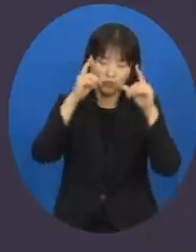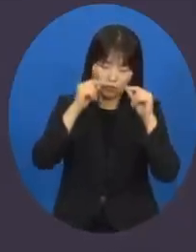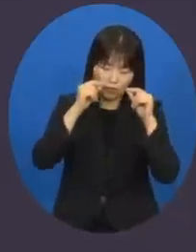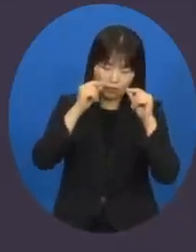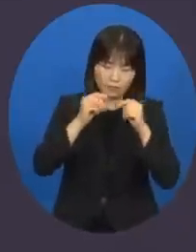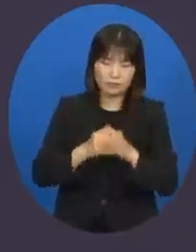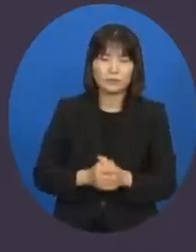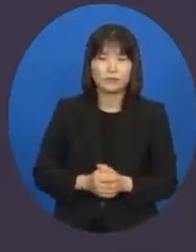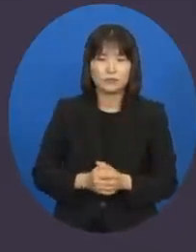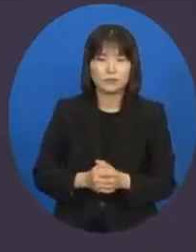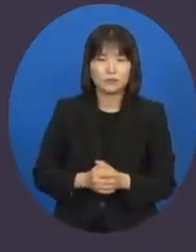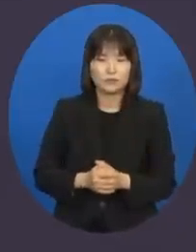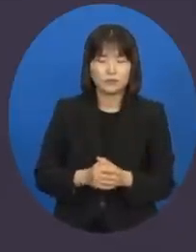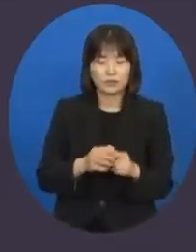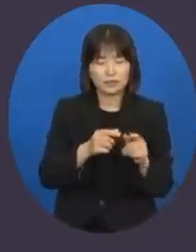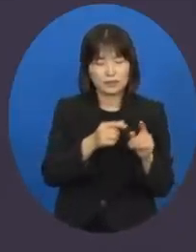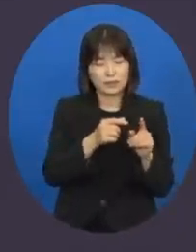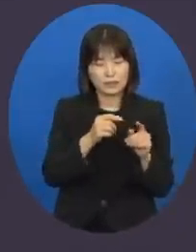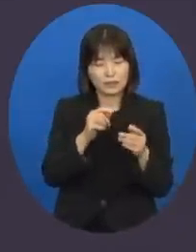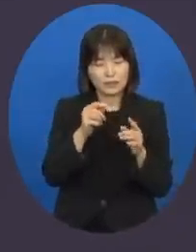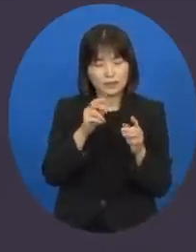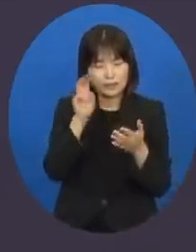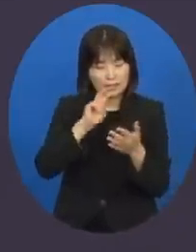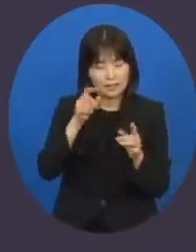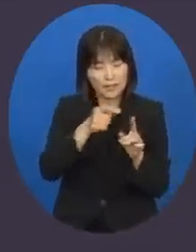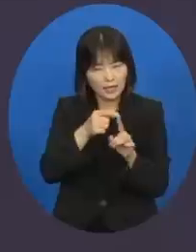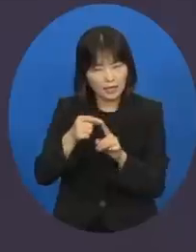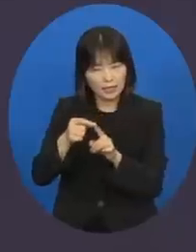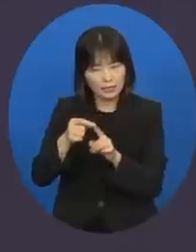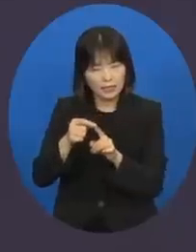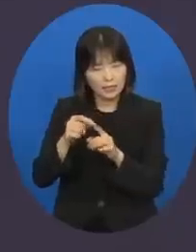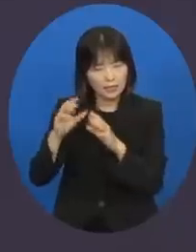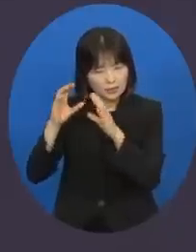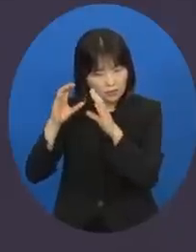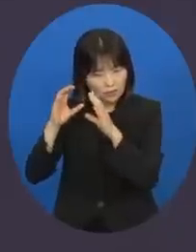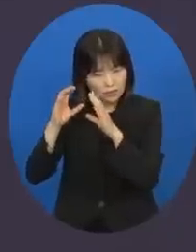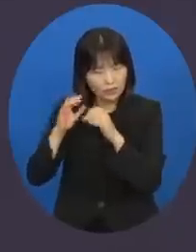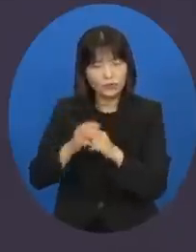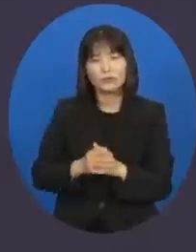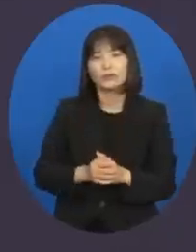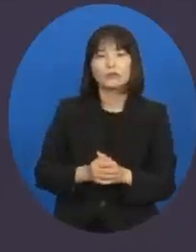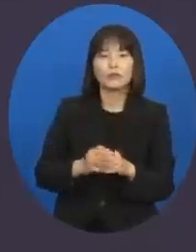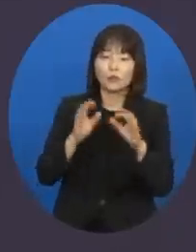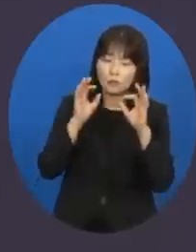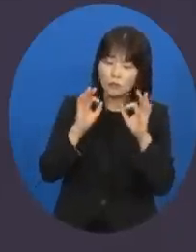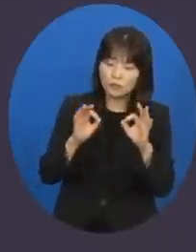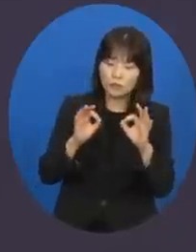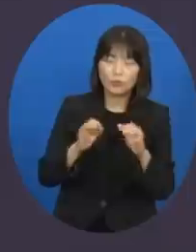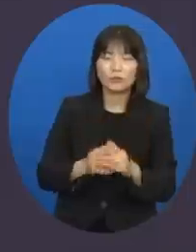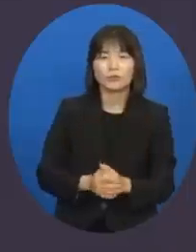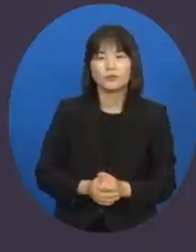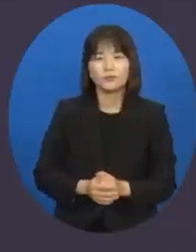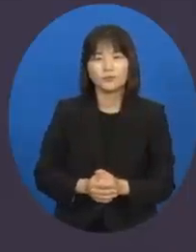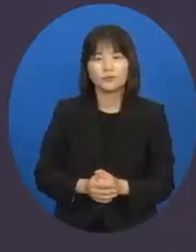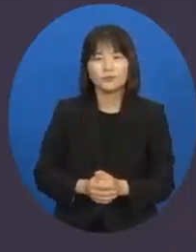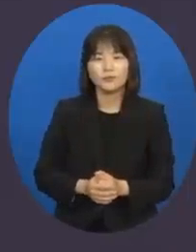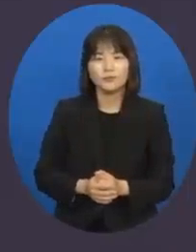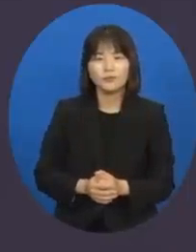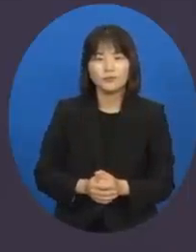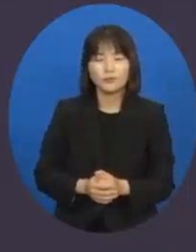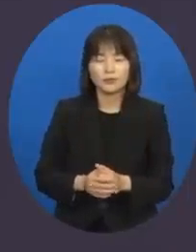귀로 들으시면서 1절을 우리 찬양에서 먼저 팀에서 인도를 하고요 그 다음에